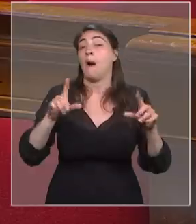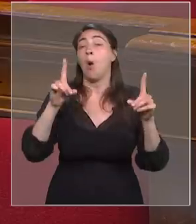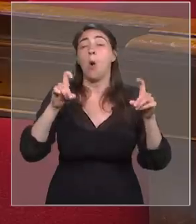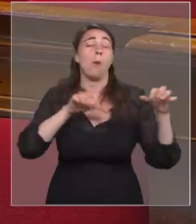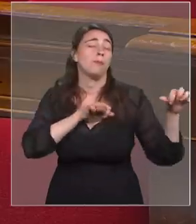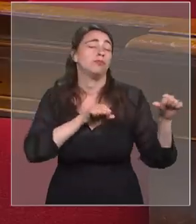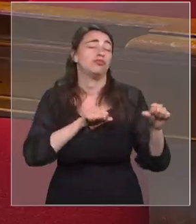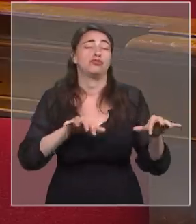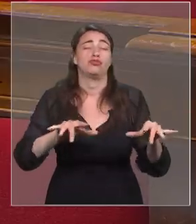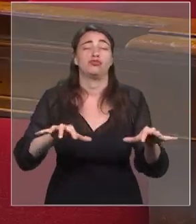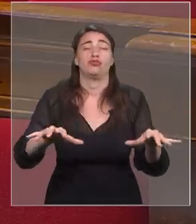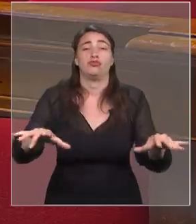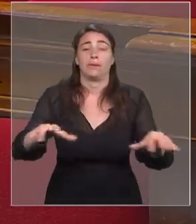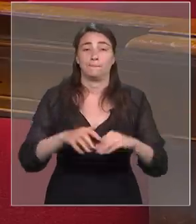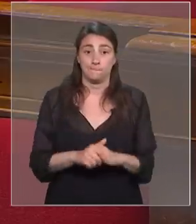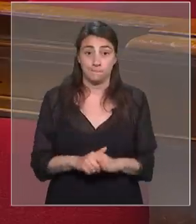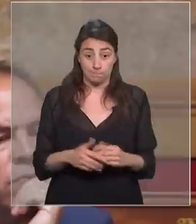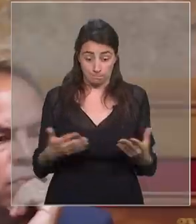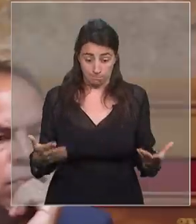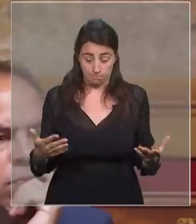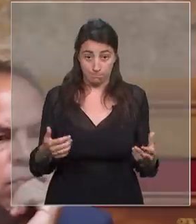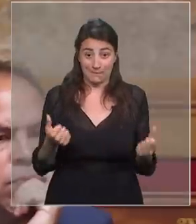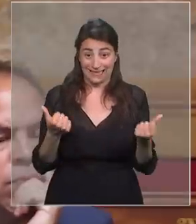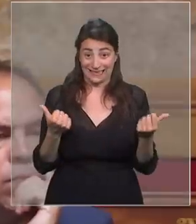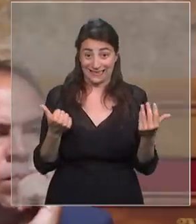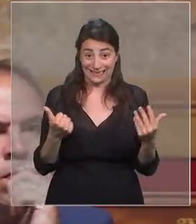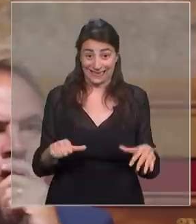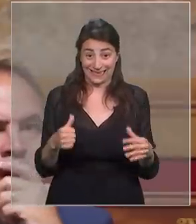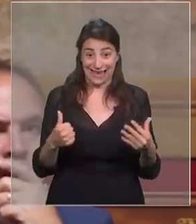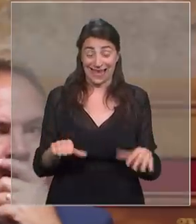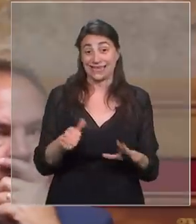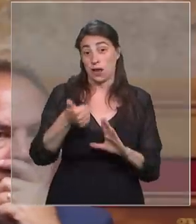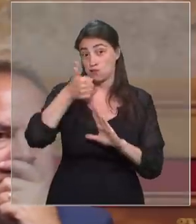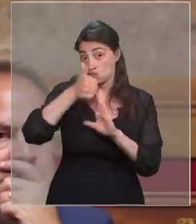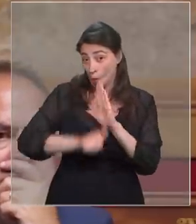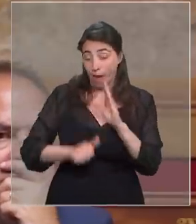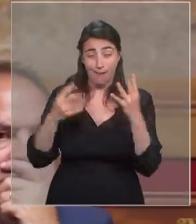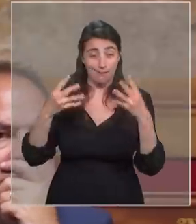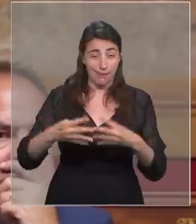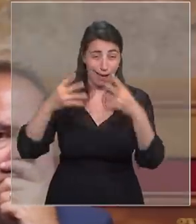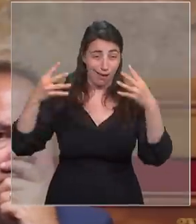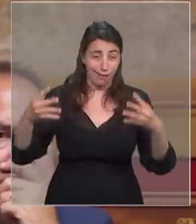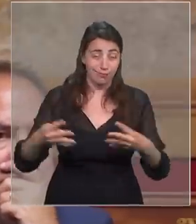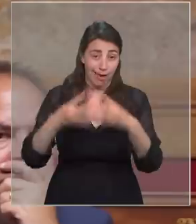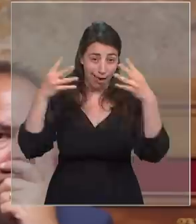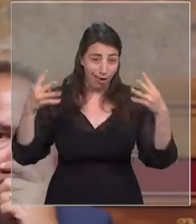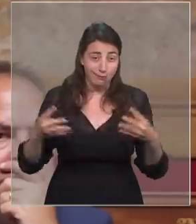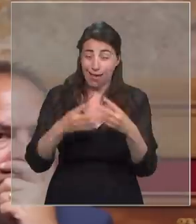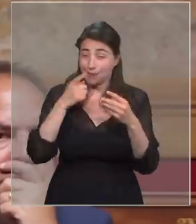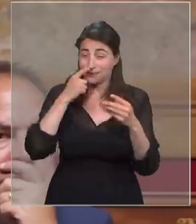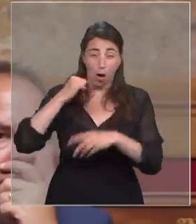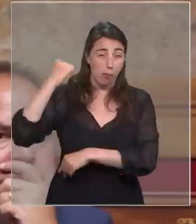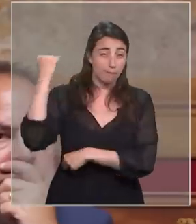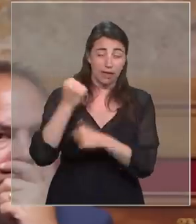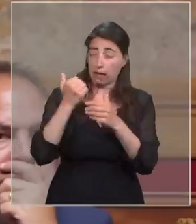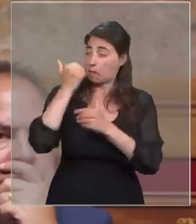au 16e mois d'une guerre de haute intensité qui s'enlise, s'élargit et révèle une escalade constante dans les